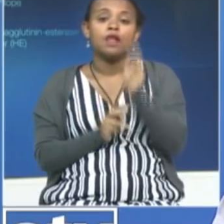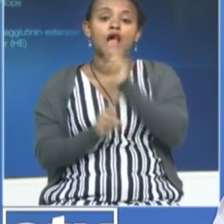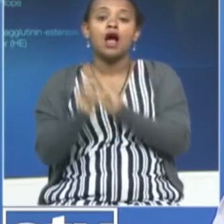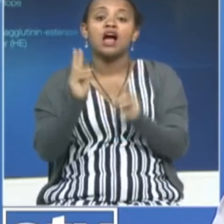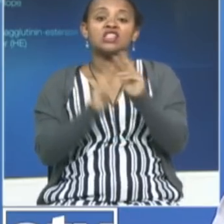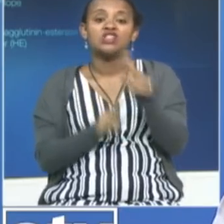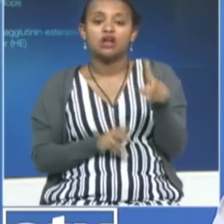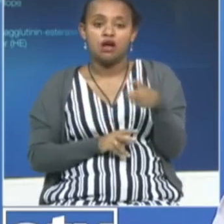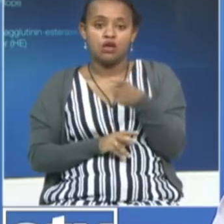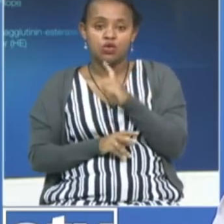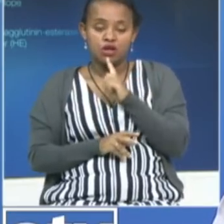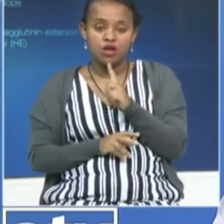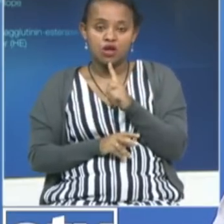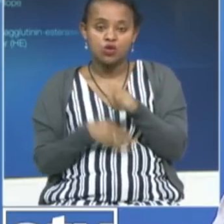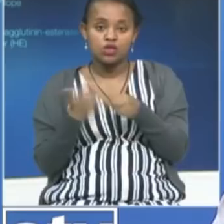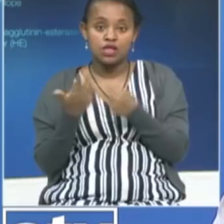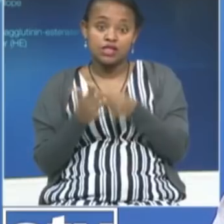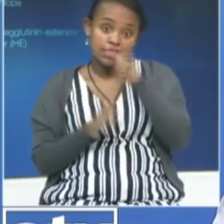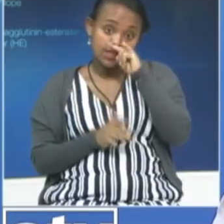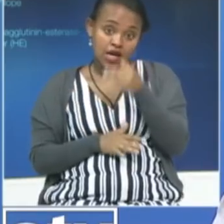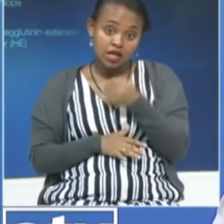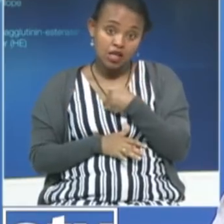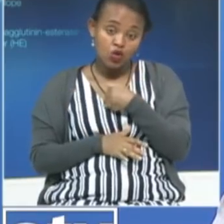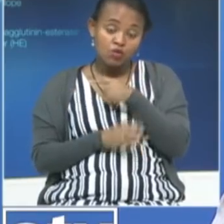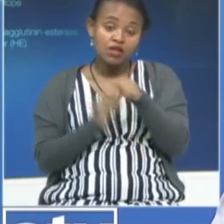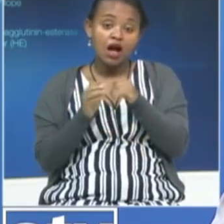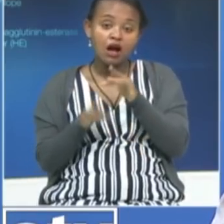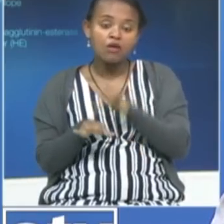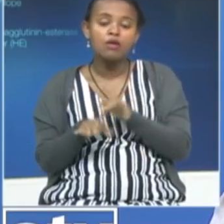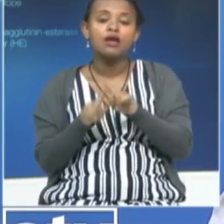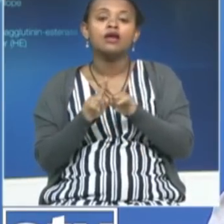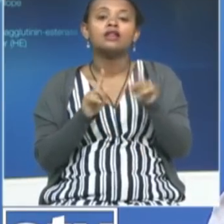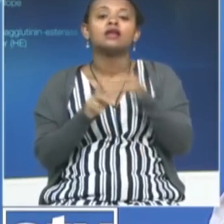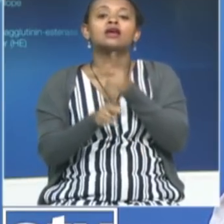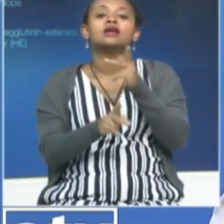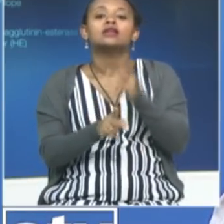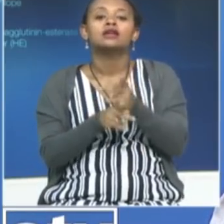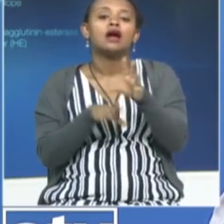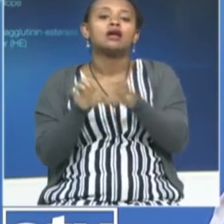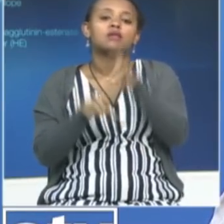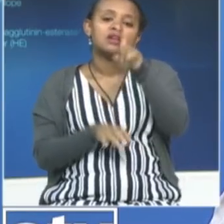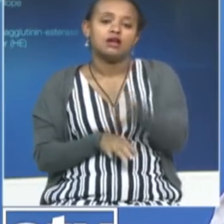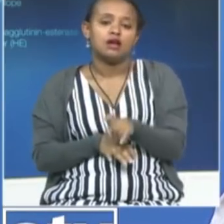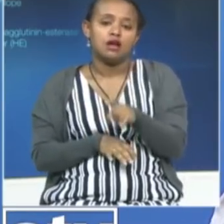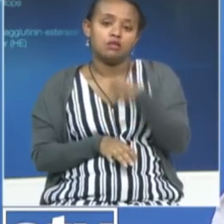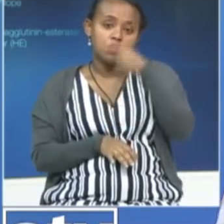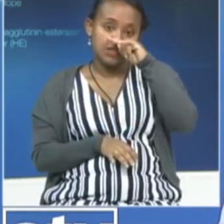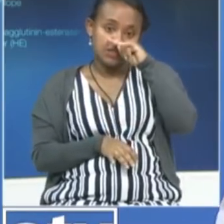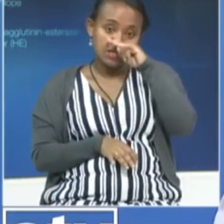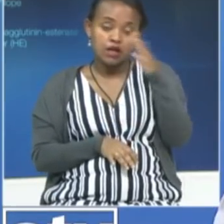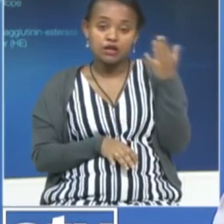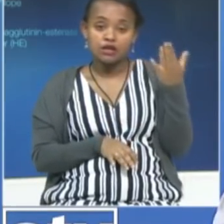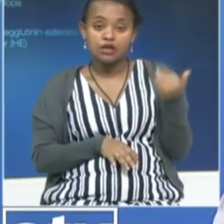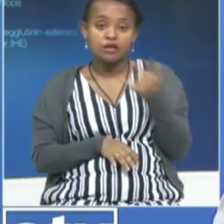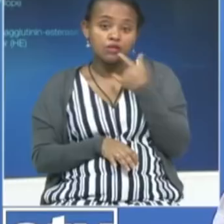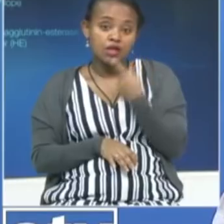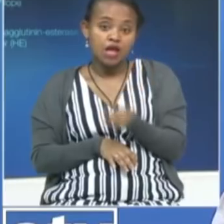አስቸጋሪ ሁኔታ ነው ይሄ። ስለዚህ ህጻናት ያሉበት አካባቢ ላይ የተለየ ጥንቃቄ መደረግ አለበት። ህጻናትንም ቅድም